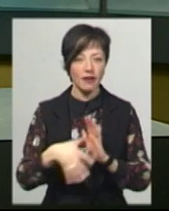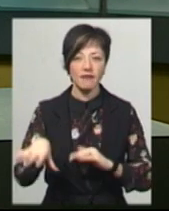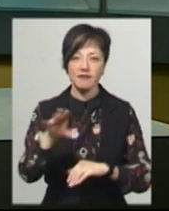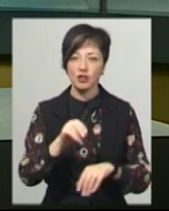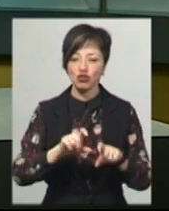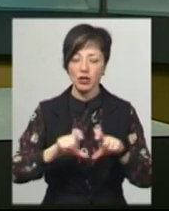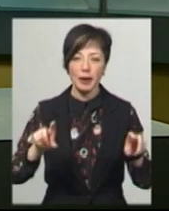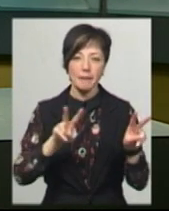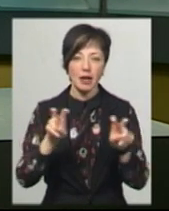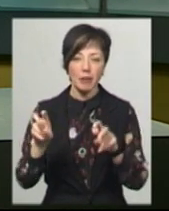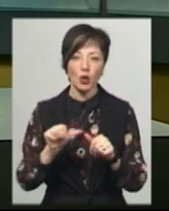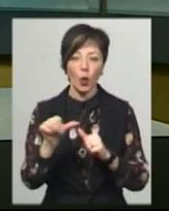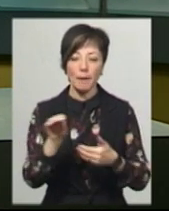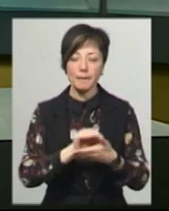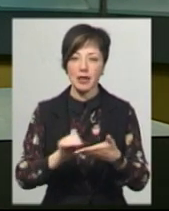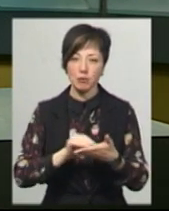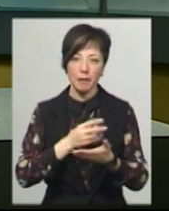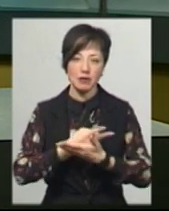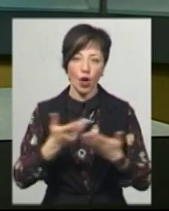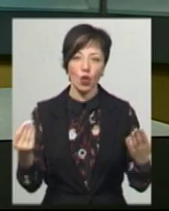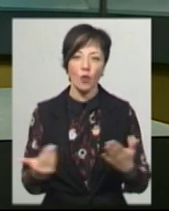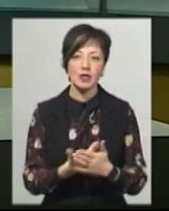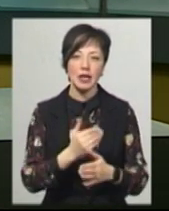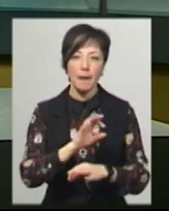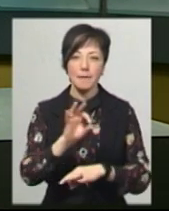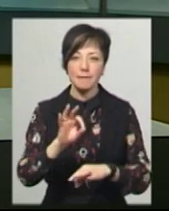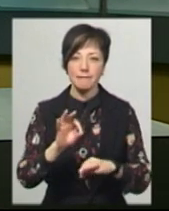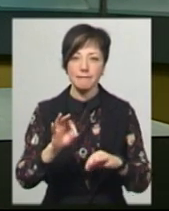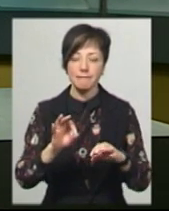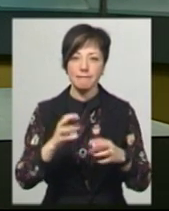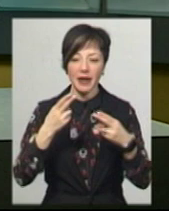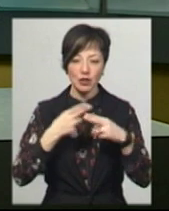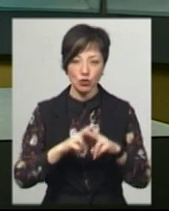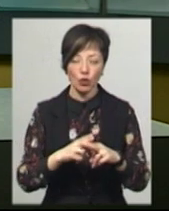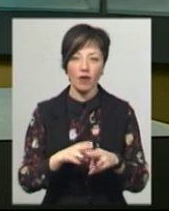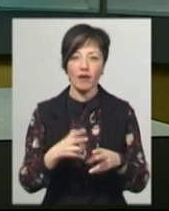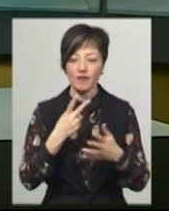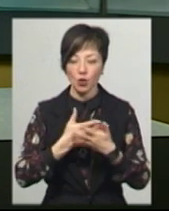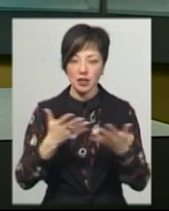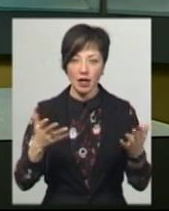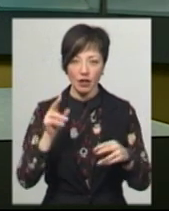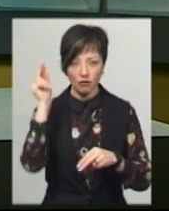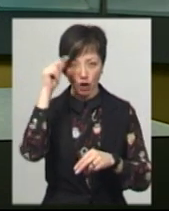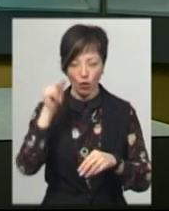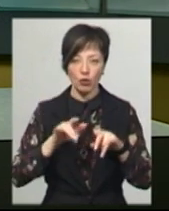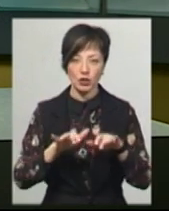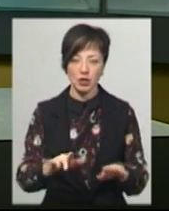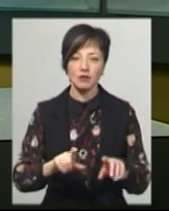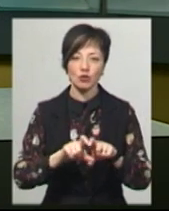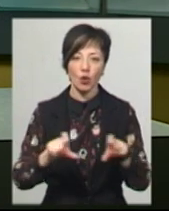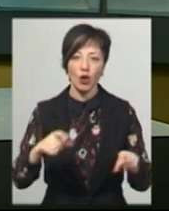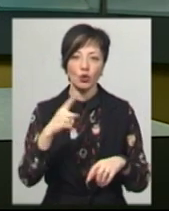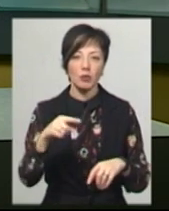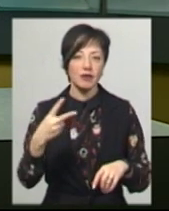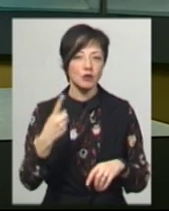предмети, окрім письмових. Презентація інноваційного пристрою для візуалізації навчального процесу відбулась у середній загальноосвітній школі номер